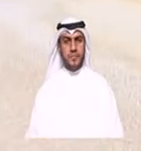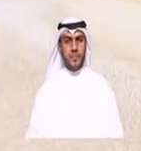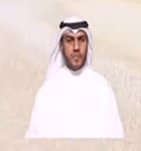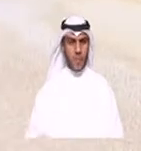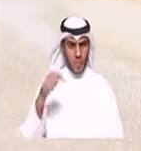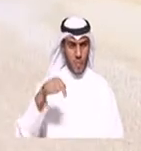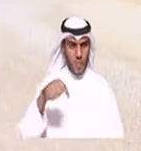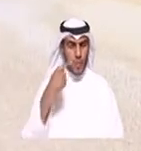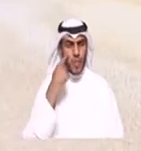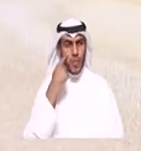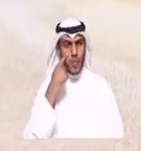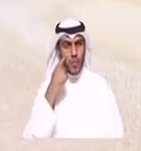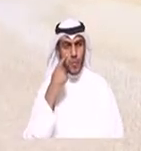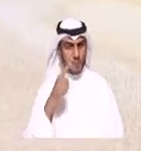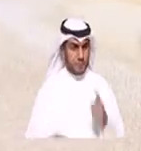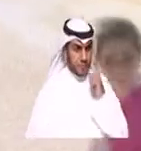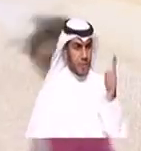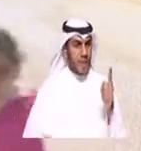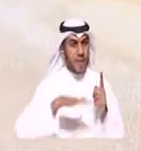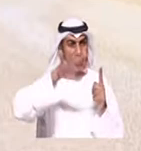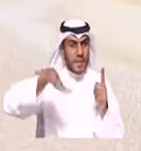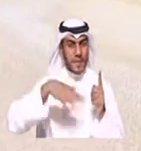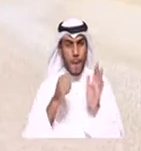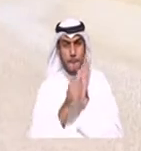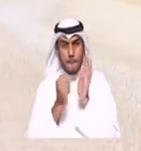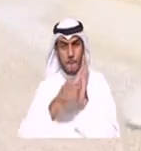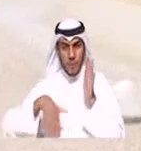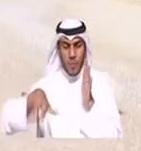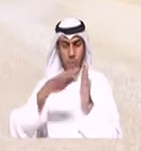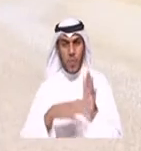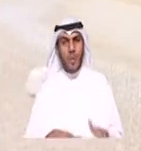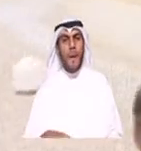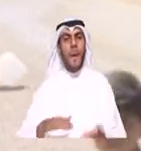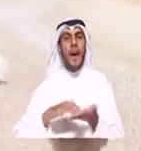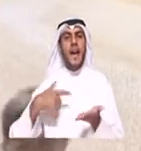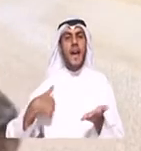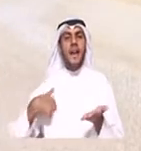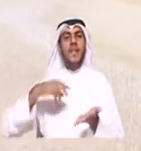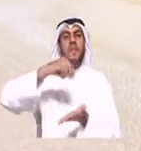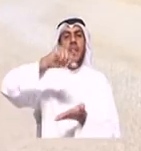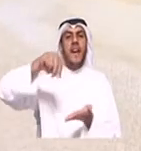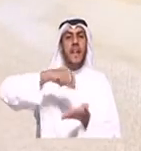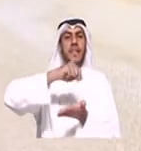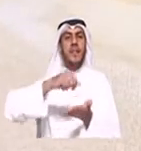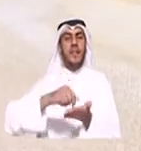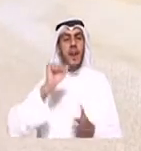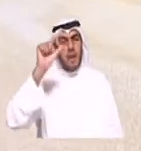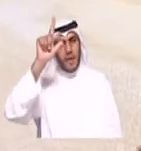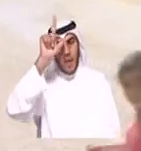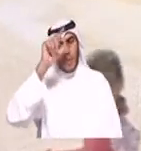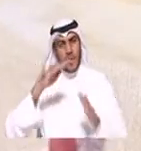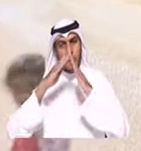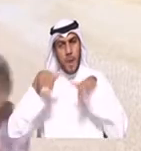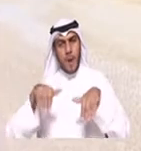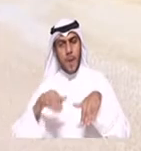هذه الظروف السنه السوريين في كل شبر من اراضي الزعتري تلهج بالدعاء للكويت اميرها قائد